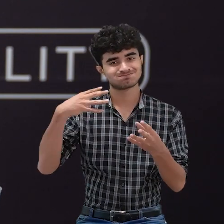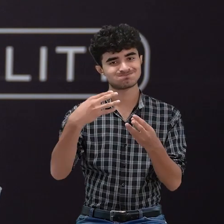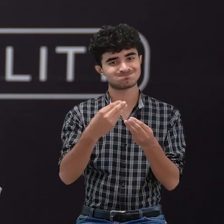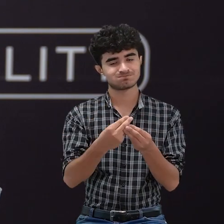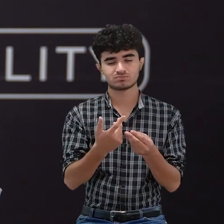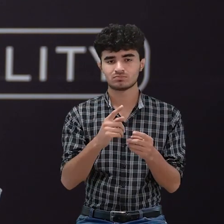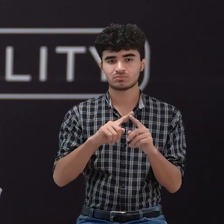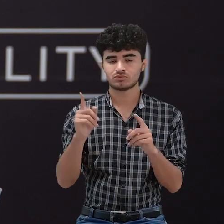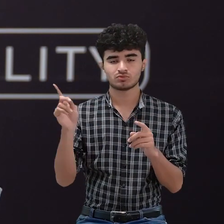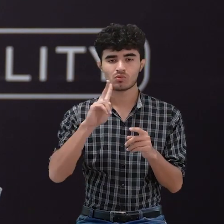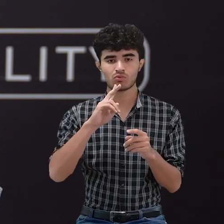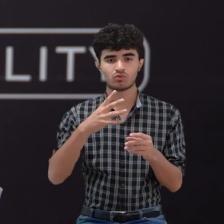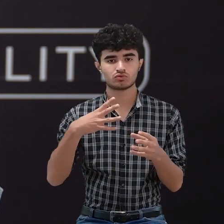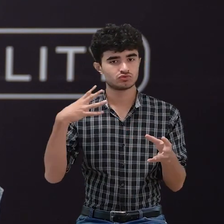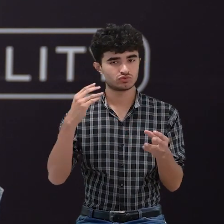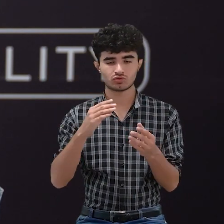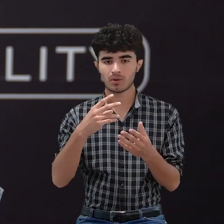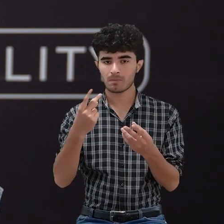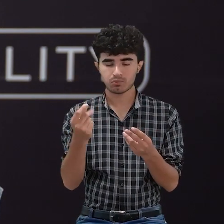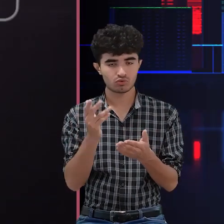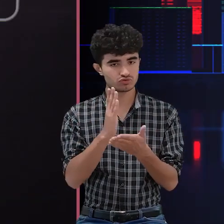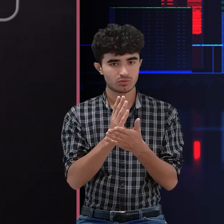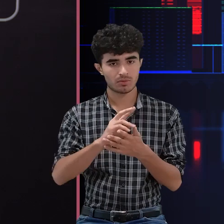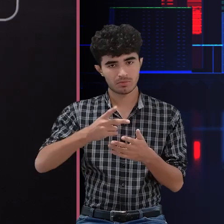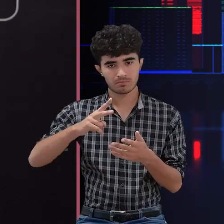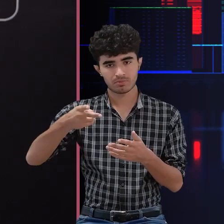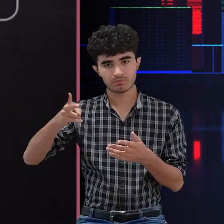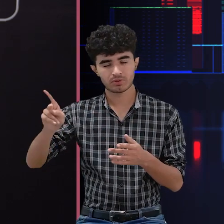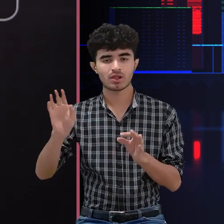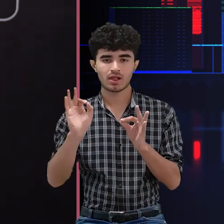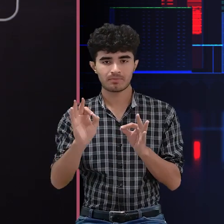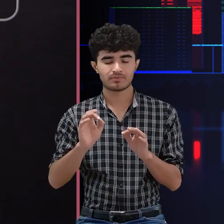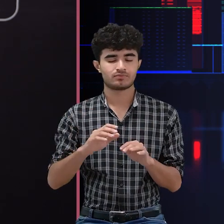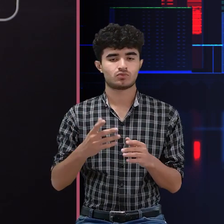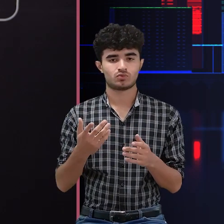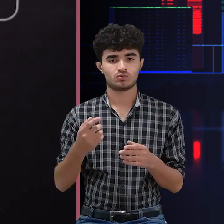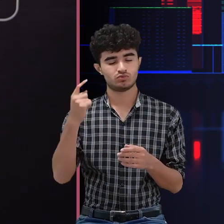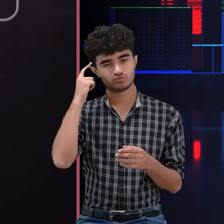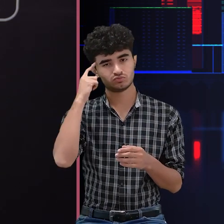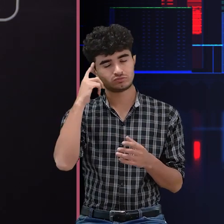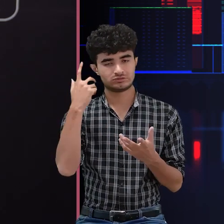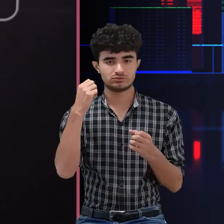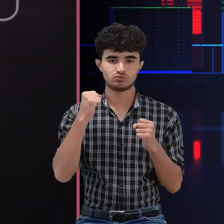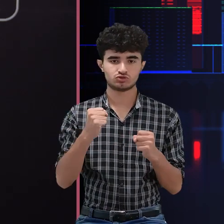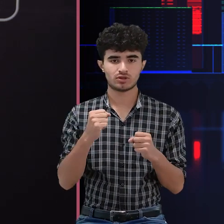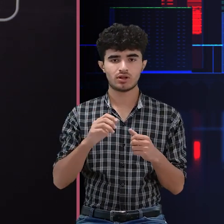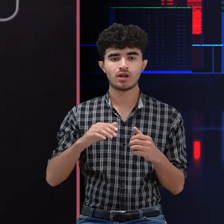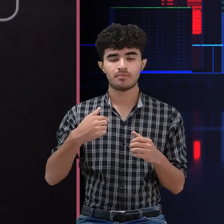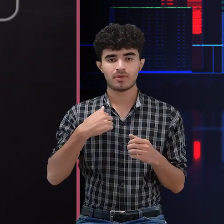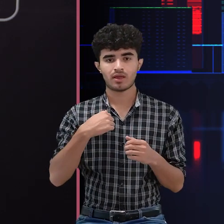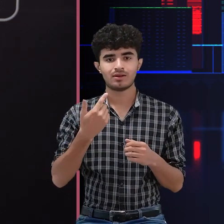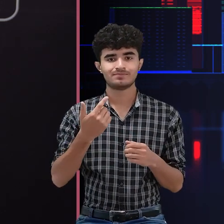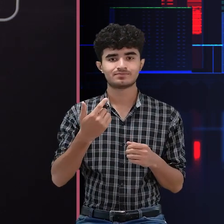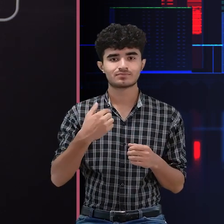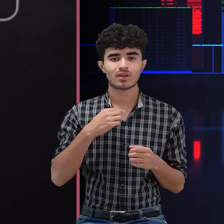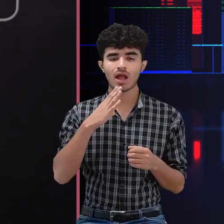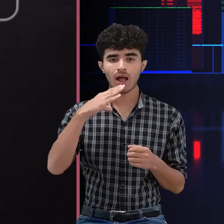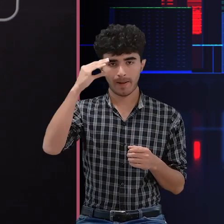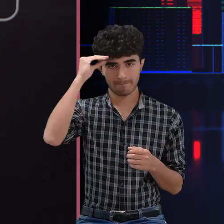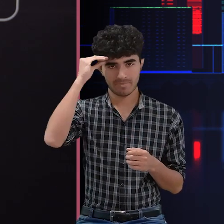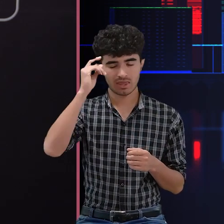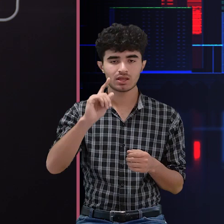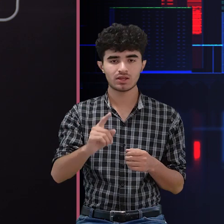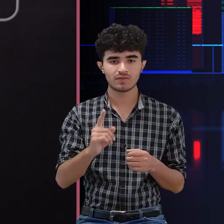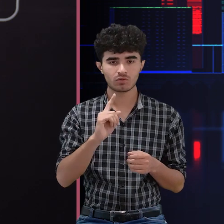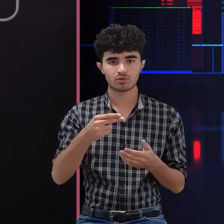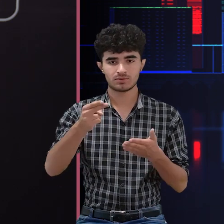किया हुआ था। तो मेरी वालदा जो हैं वो आर्टिस्ट हैं और मेरी वालदा इस वक्त